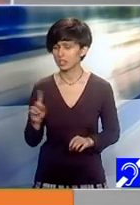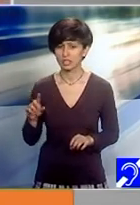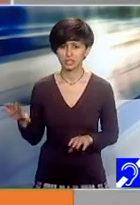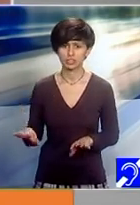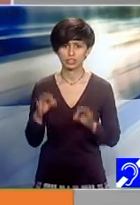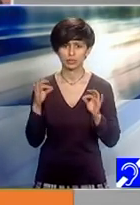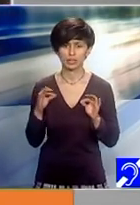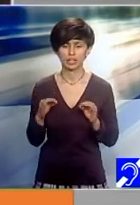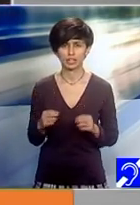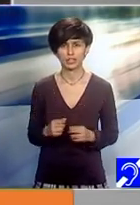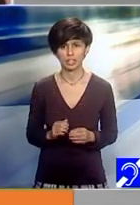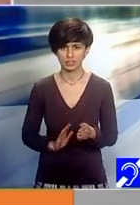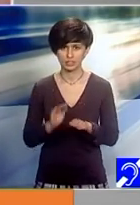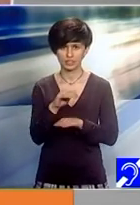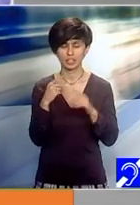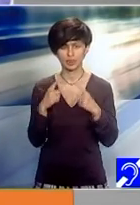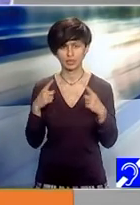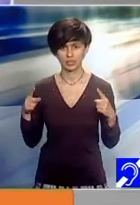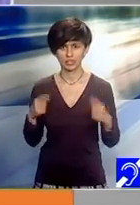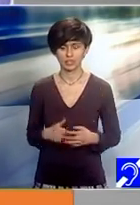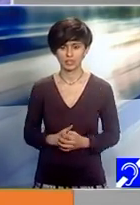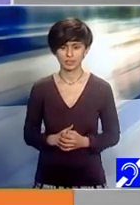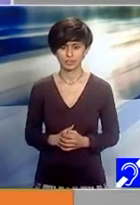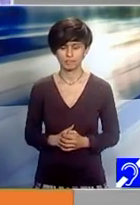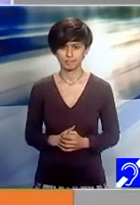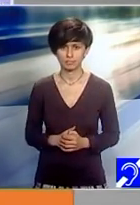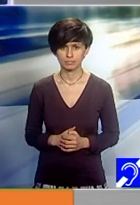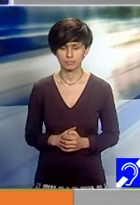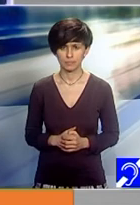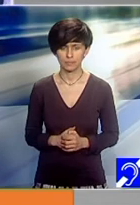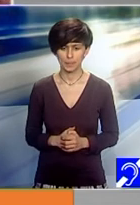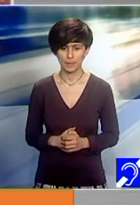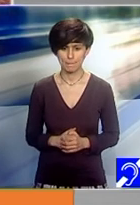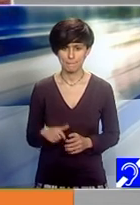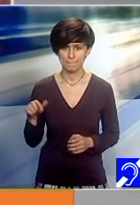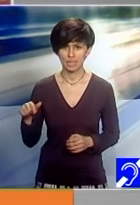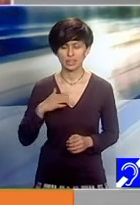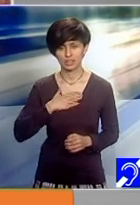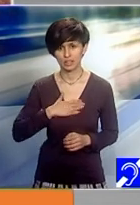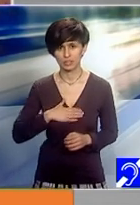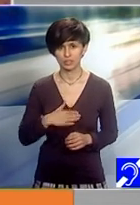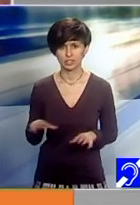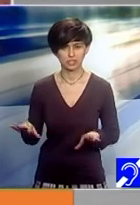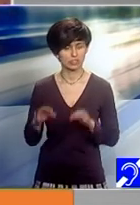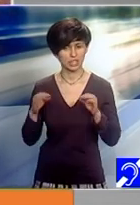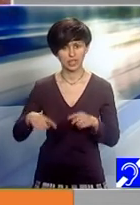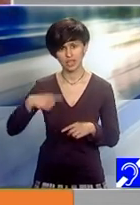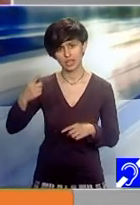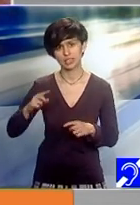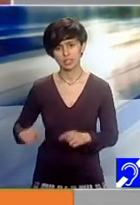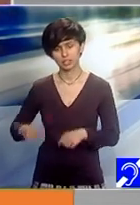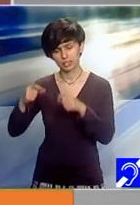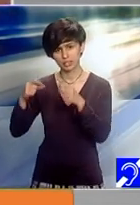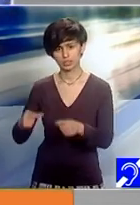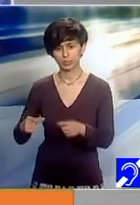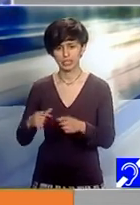de profesor, se orientează către alte domenii. Ca atare, trebuie ținut cont foarte mult